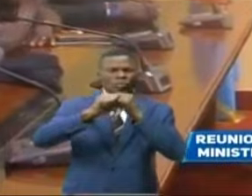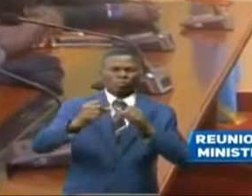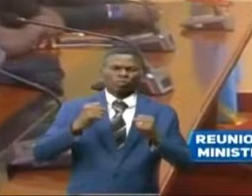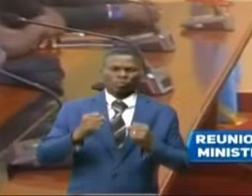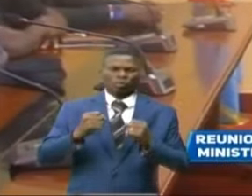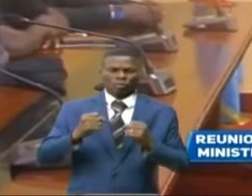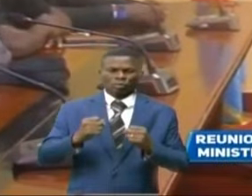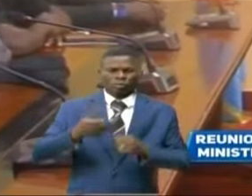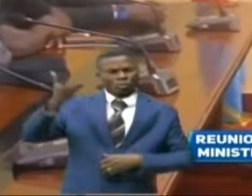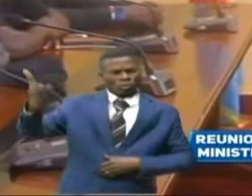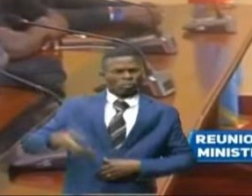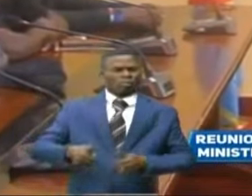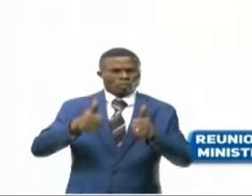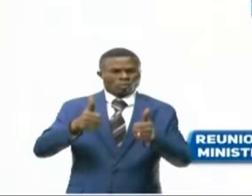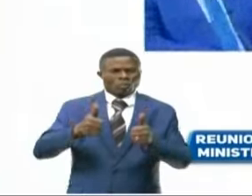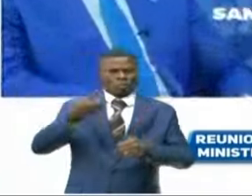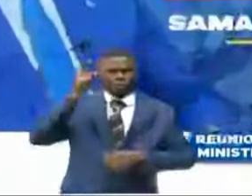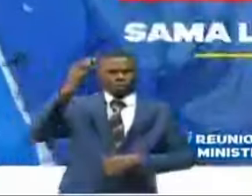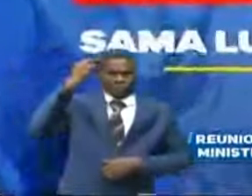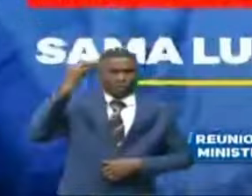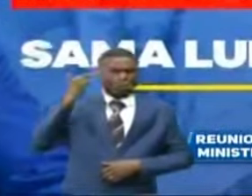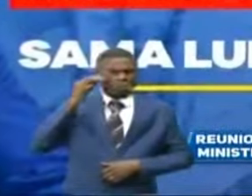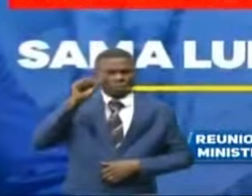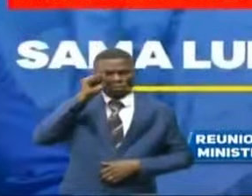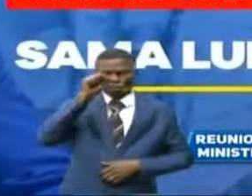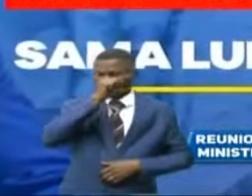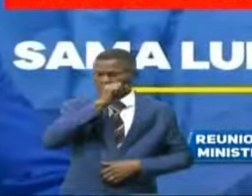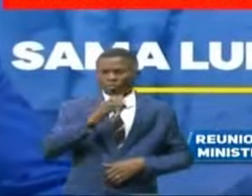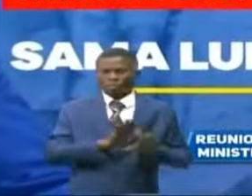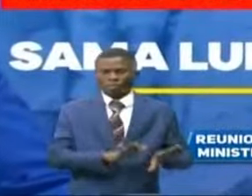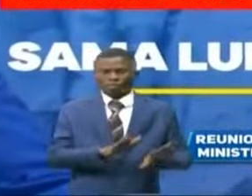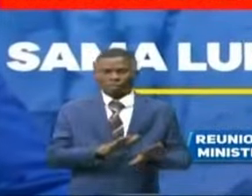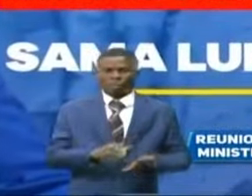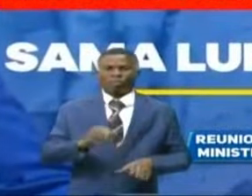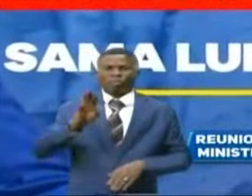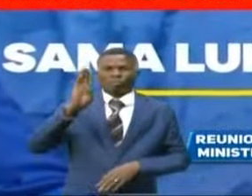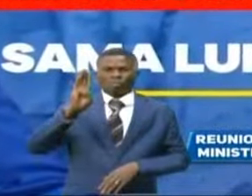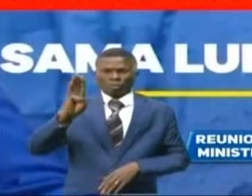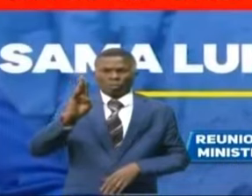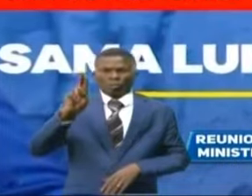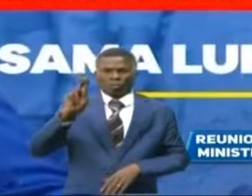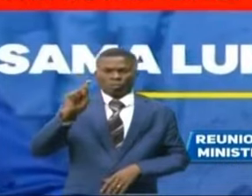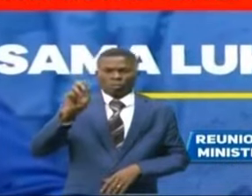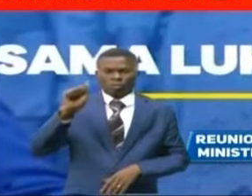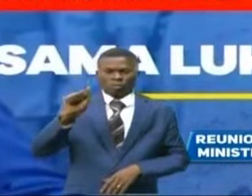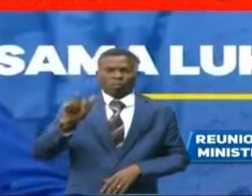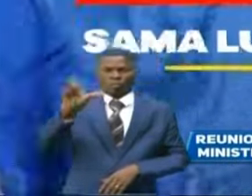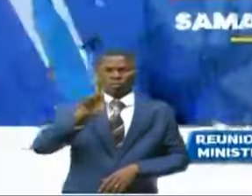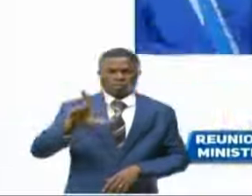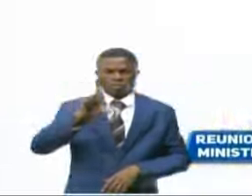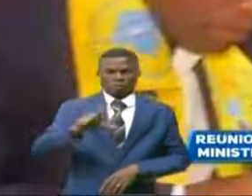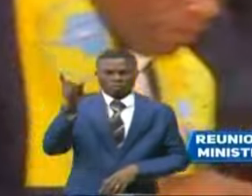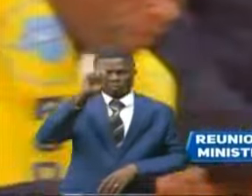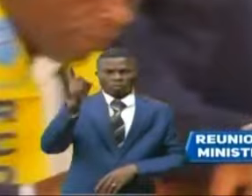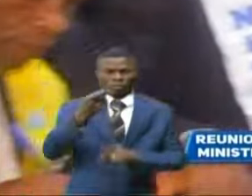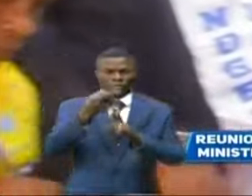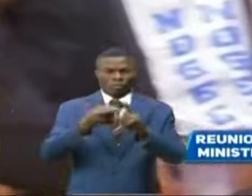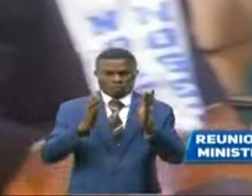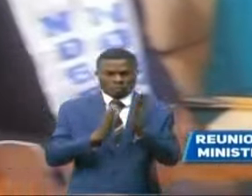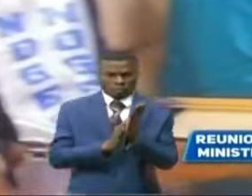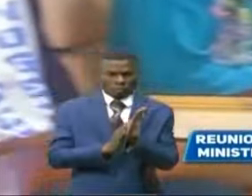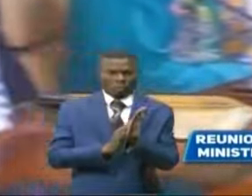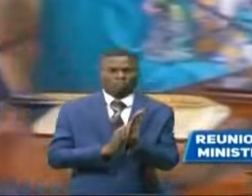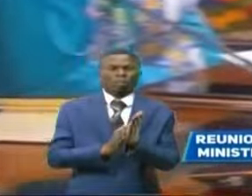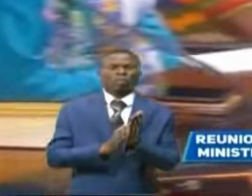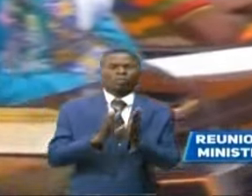à un accueil chaleureux au Premier ministre attendu à Bouta ce lundi 30 octobre de l'année en cours. Les partis politiques de